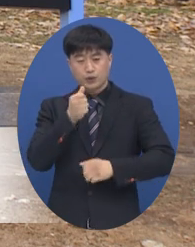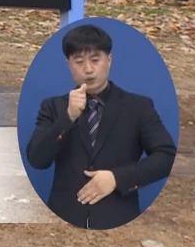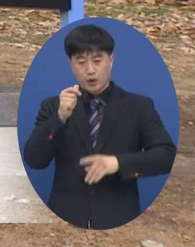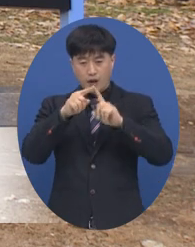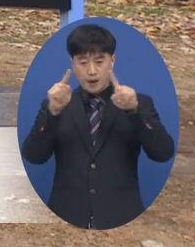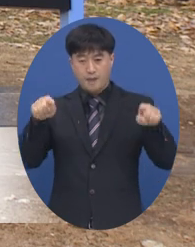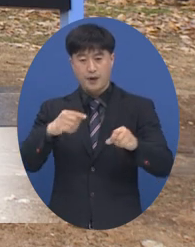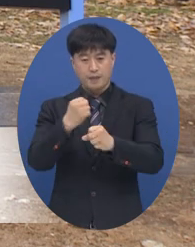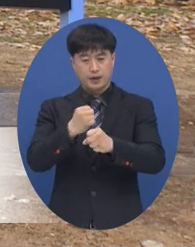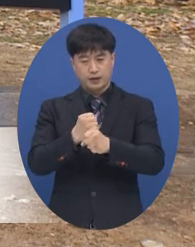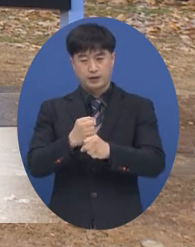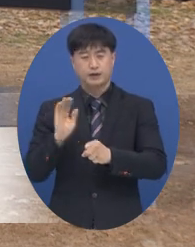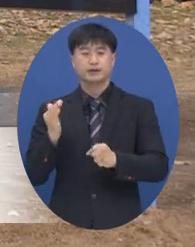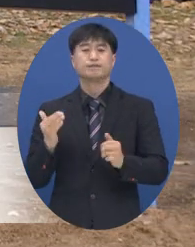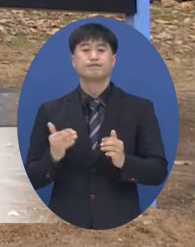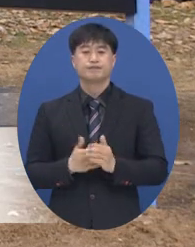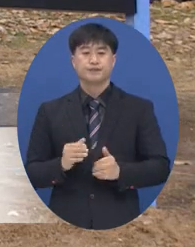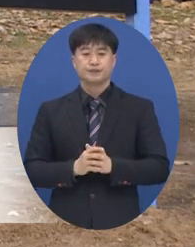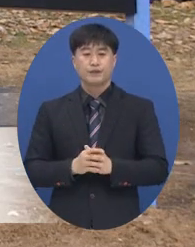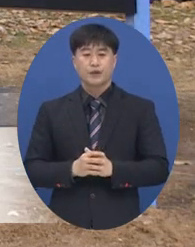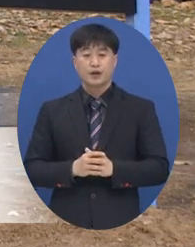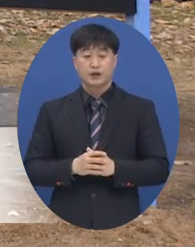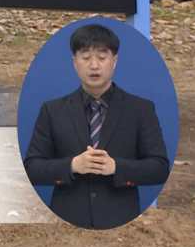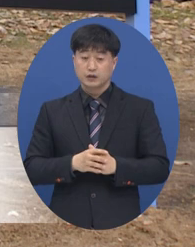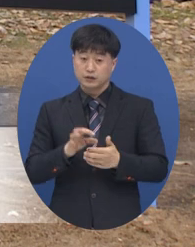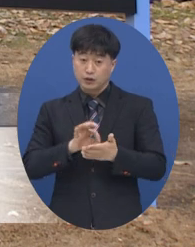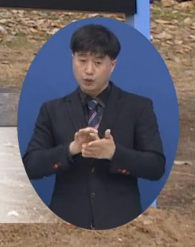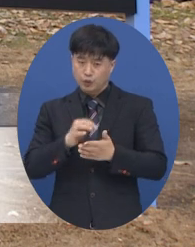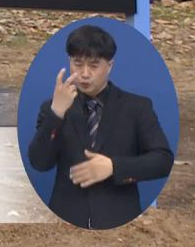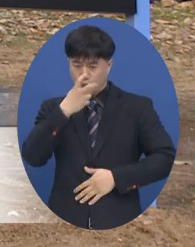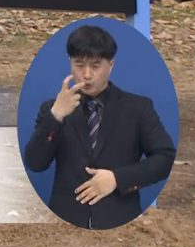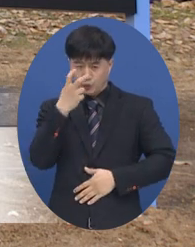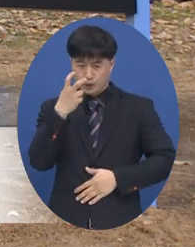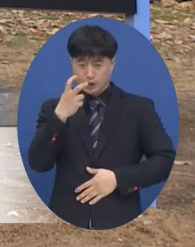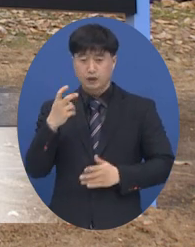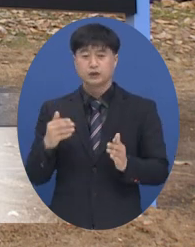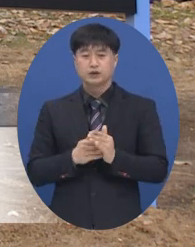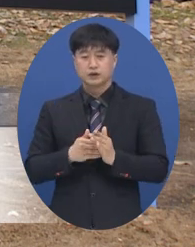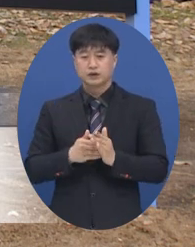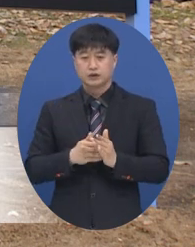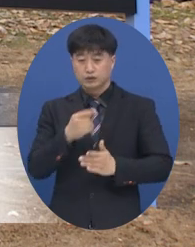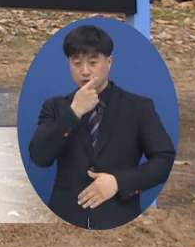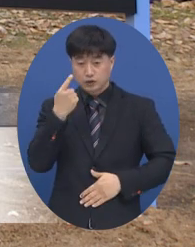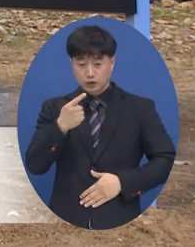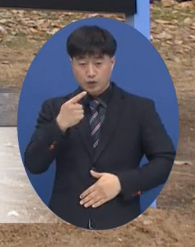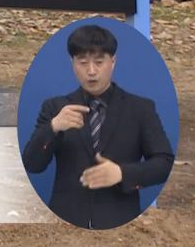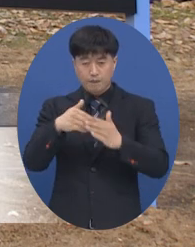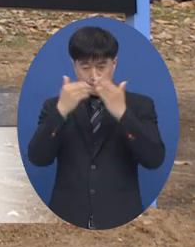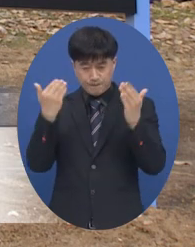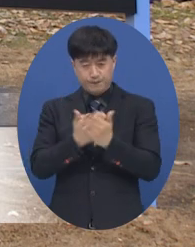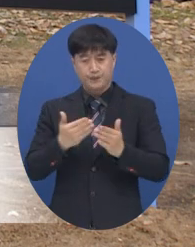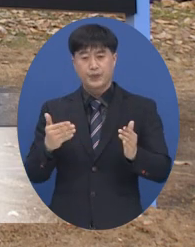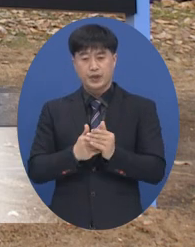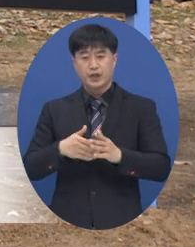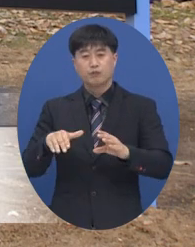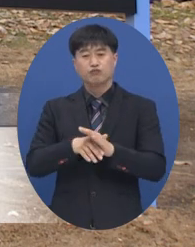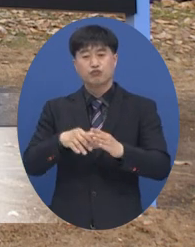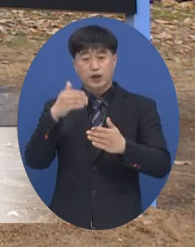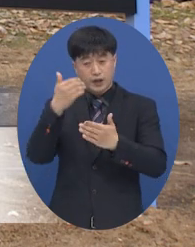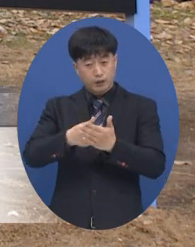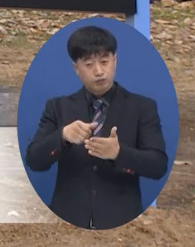그림 안내판을 제작하게 되었습니다 뭐 수요 조사를 했고 또 고증이 완료 땐 그런 문화유산 을